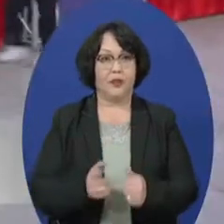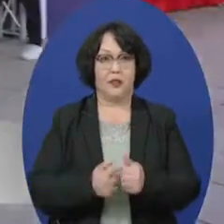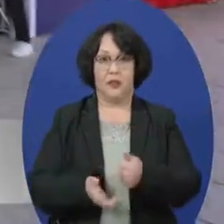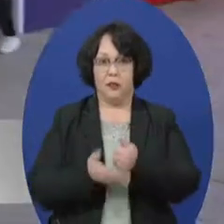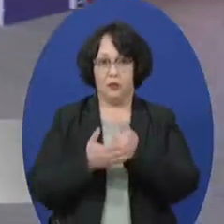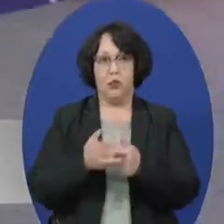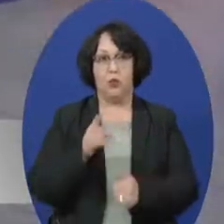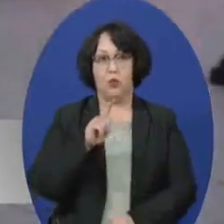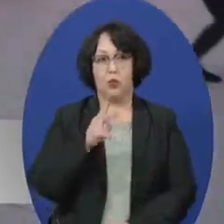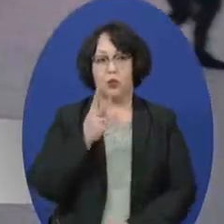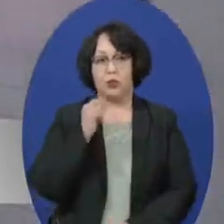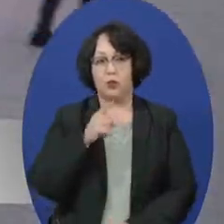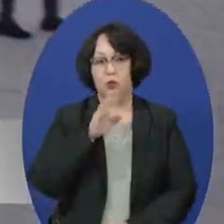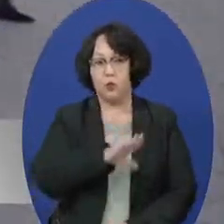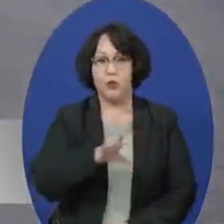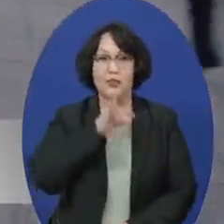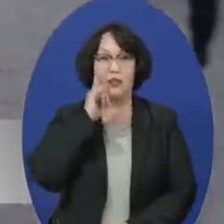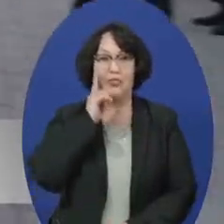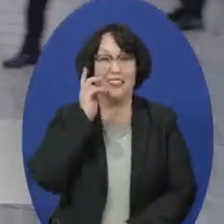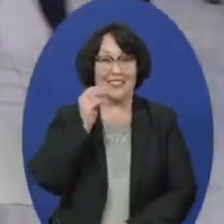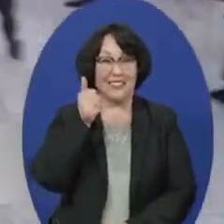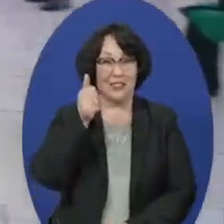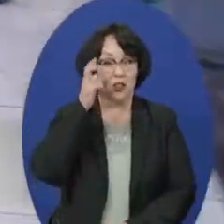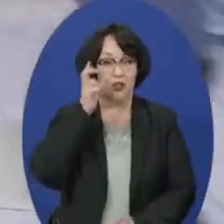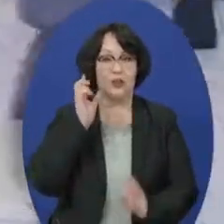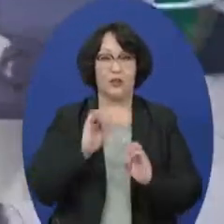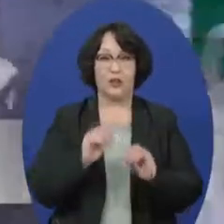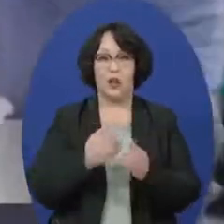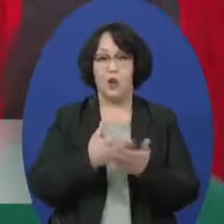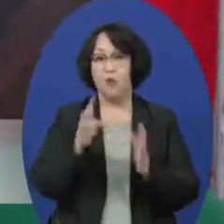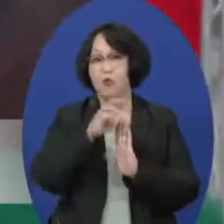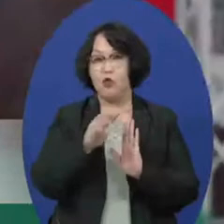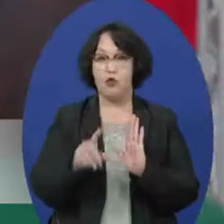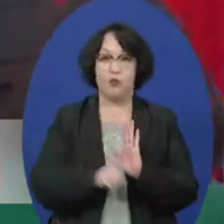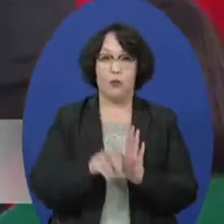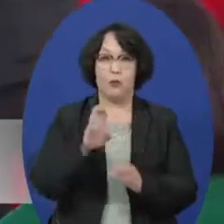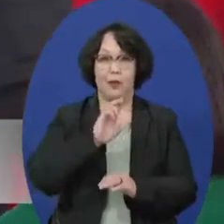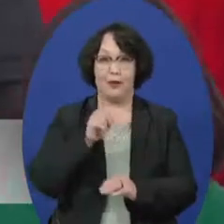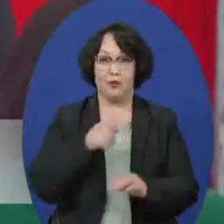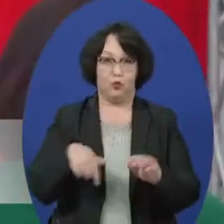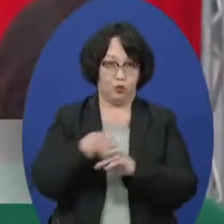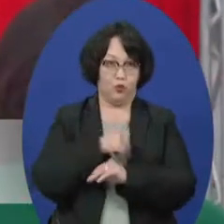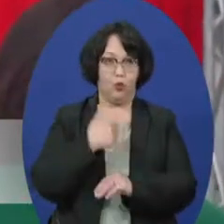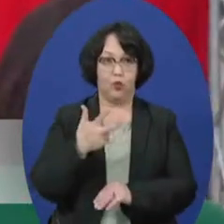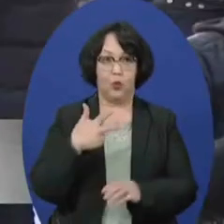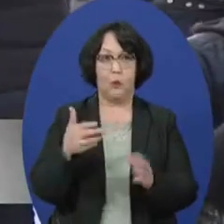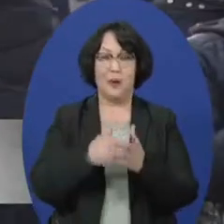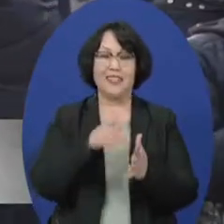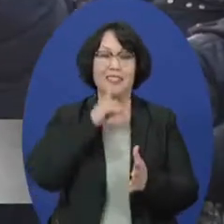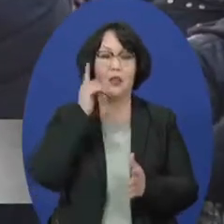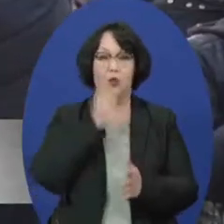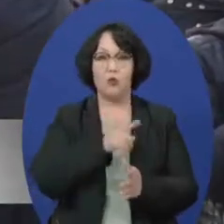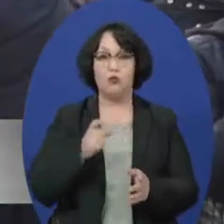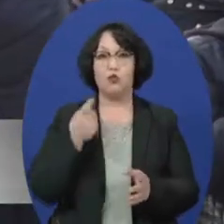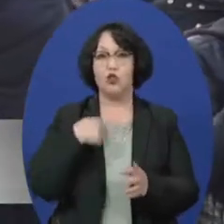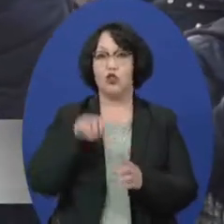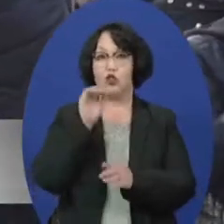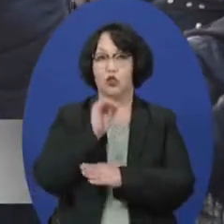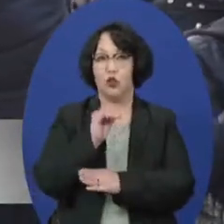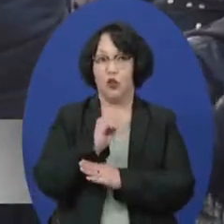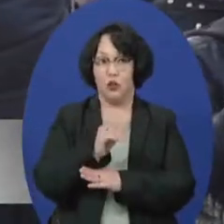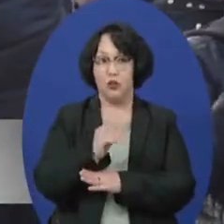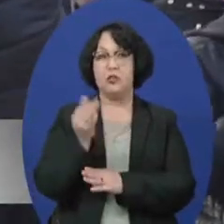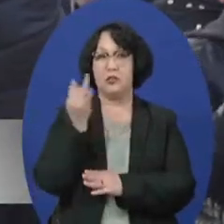дэвшигч хүрэлцүүхийн хүүхэд залуусыг чанартай боловсрол эзэмшигтэн дэмжлэг үзүүлэх мөрийн хөтөлбөр Баянзүрхт үргийн 33,000 гаруй залуусын төлөөлөлд